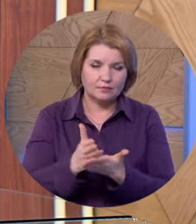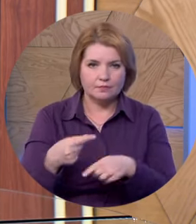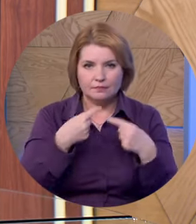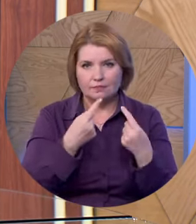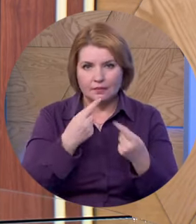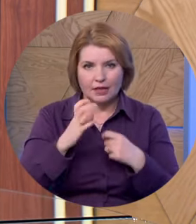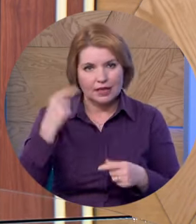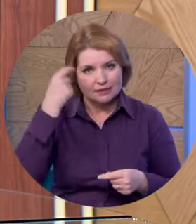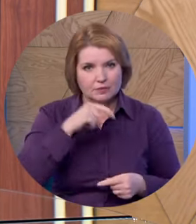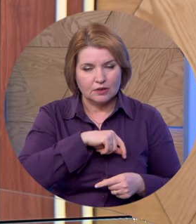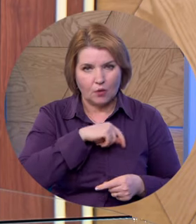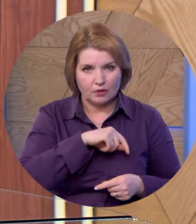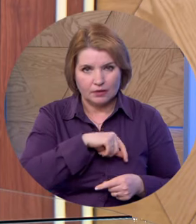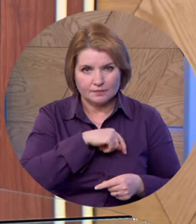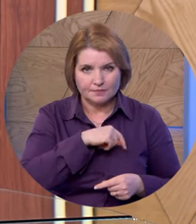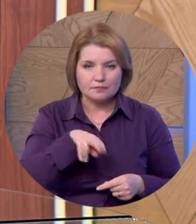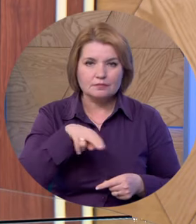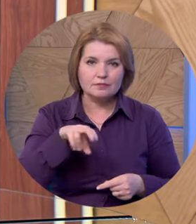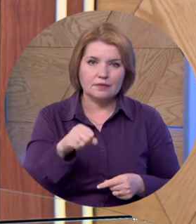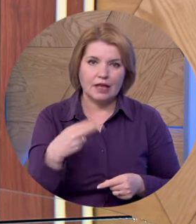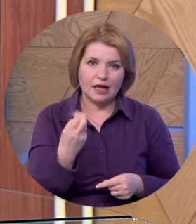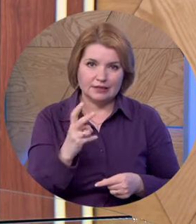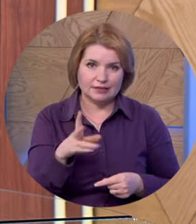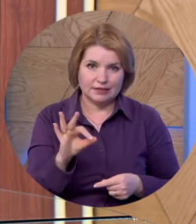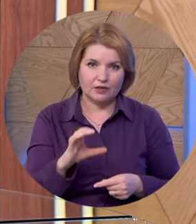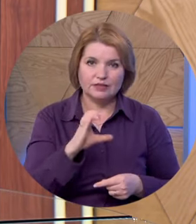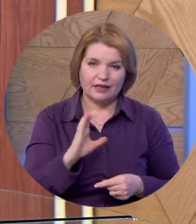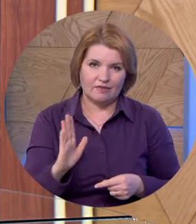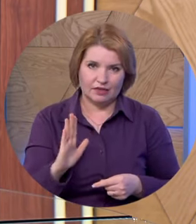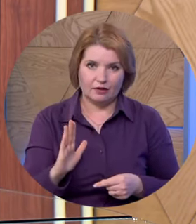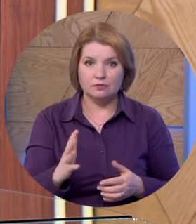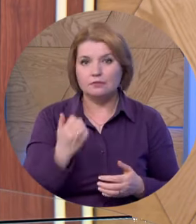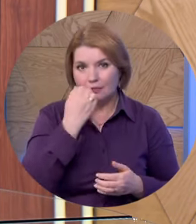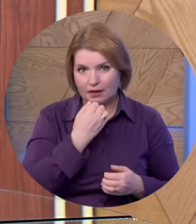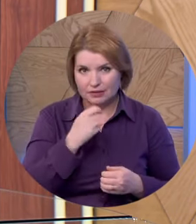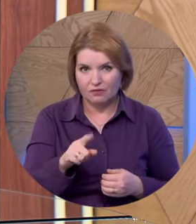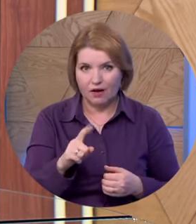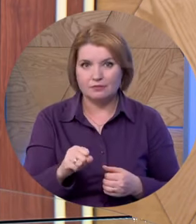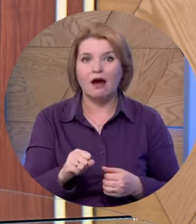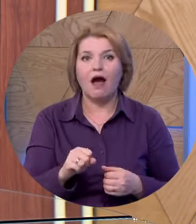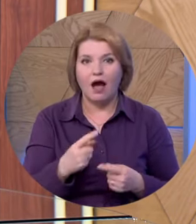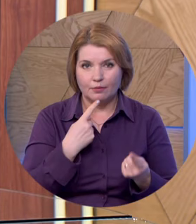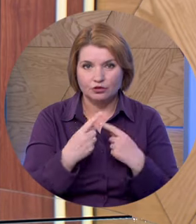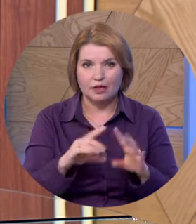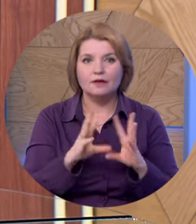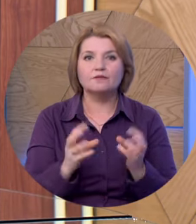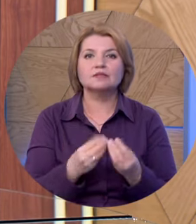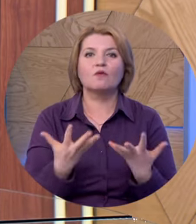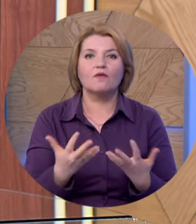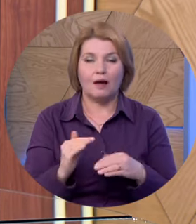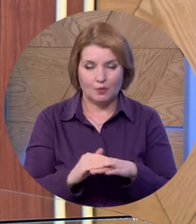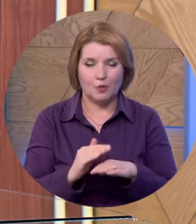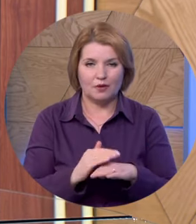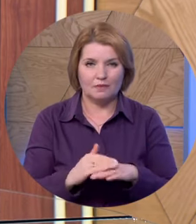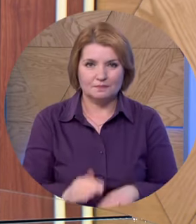Сергеем Витальевичем Доценко. Спасибо вам большое, Сергей Витальевич, за наш сегодняшний разговор. Ну а эфир телеканала «Санкт-Петербург» продолжается. Что это значит?